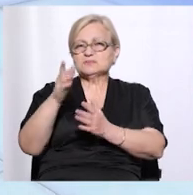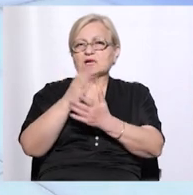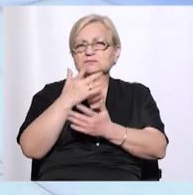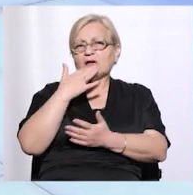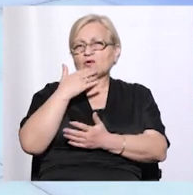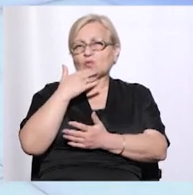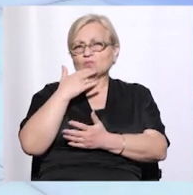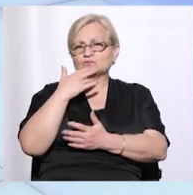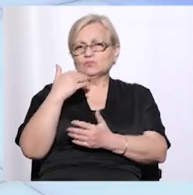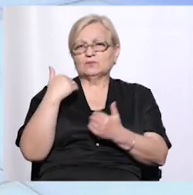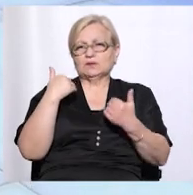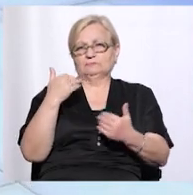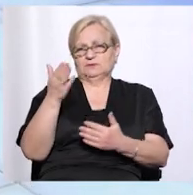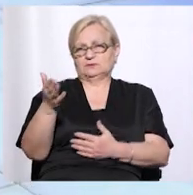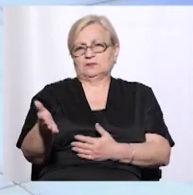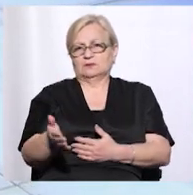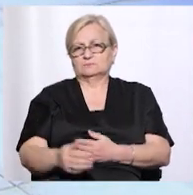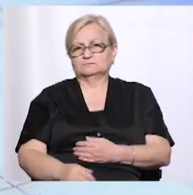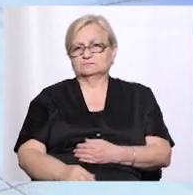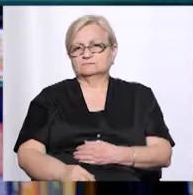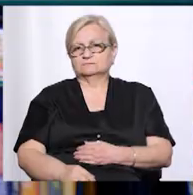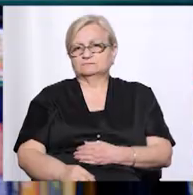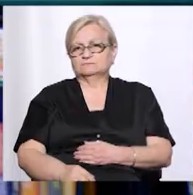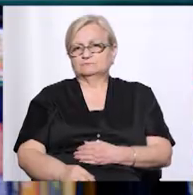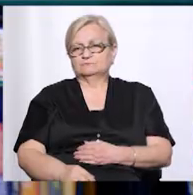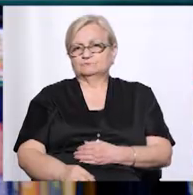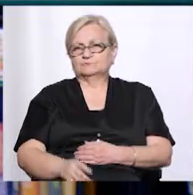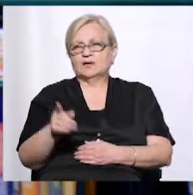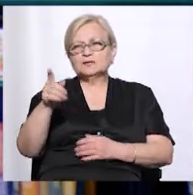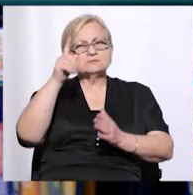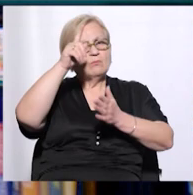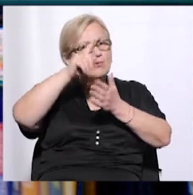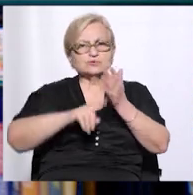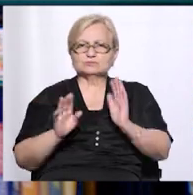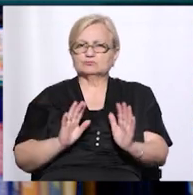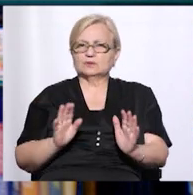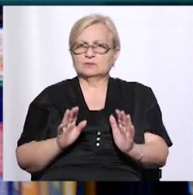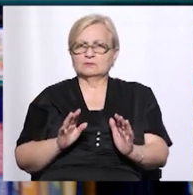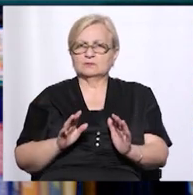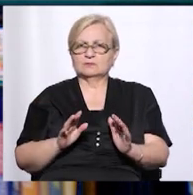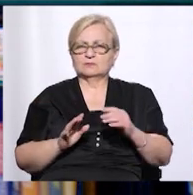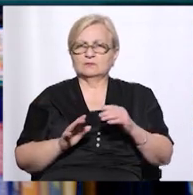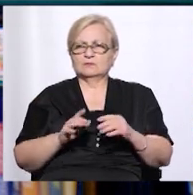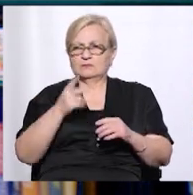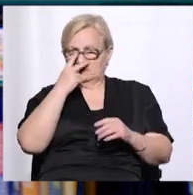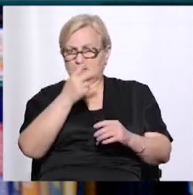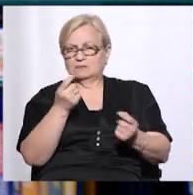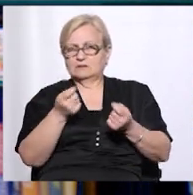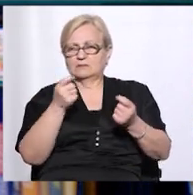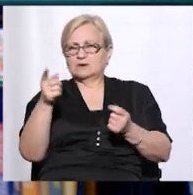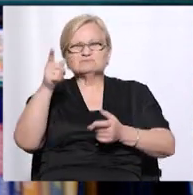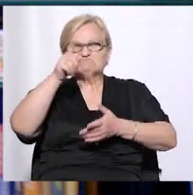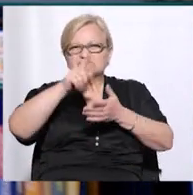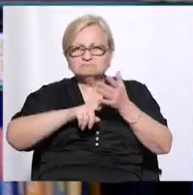გმირია მეფე გიორგი, აი ძალიან ბევრი რო არ ვისაუბროთ. არ არის მორწმუნე, აი რამდენიმე ფრაგმენტული დეტალი გამოყოთ. არ